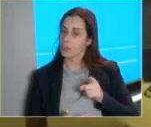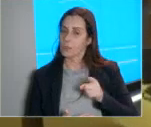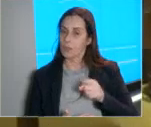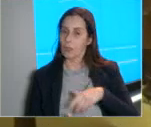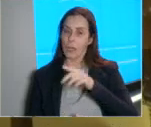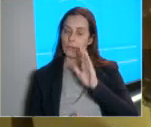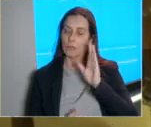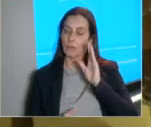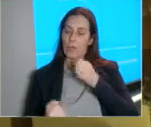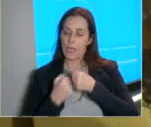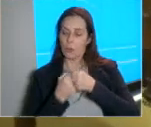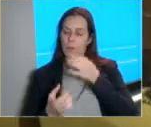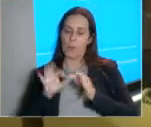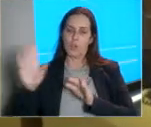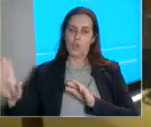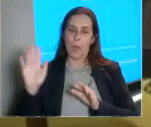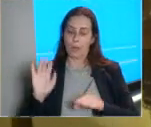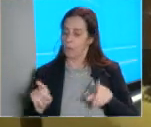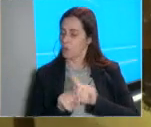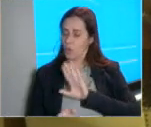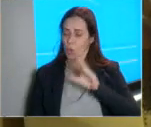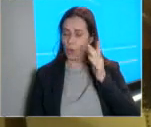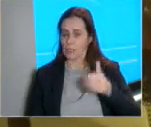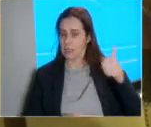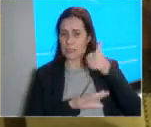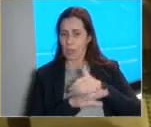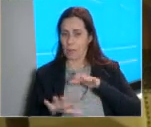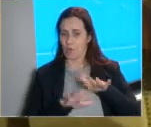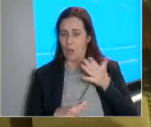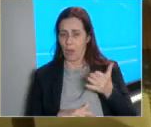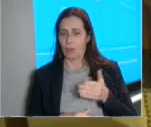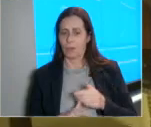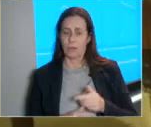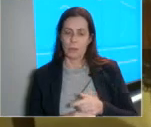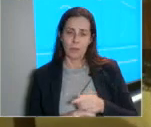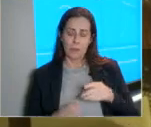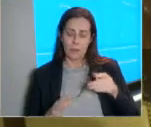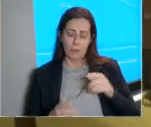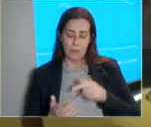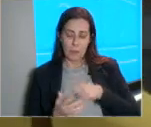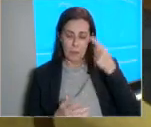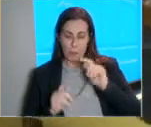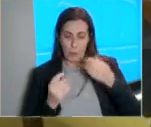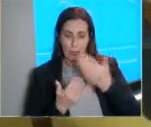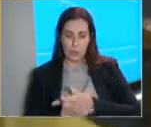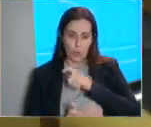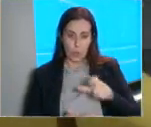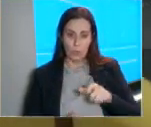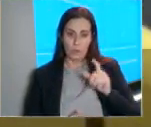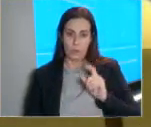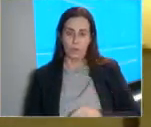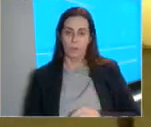ללכת להתמודד עם האתגרים המשפטיים שלו, כמו שכל שר בממשלת ישראל על פי חוק, ביום שמוגש נגדו כתב